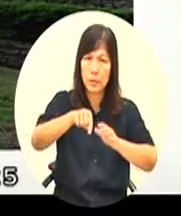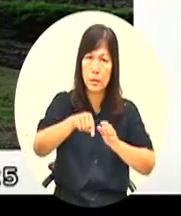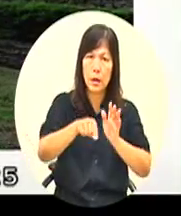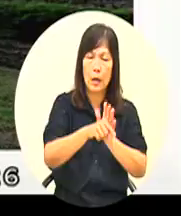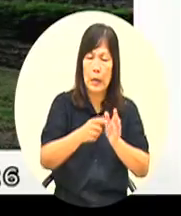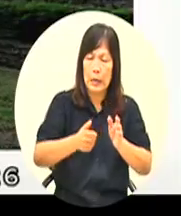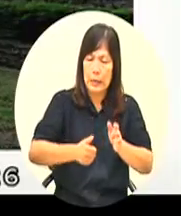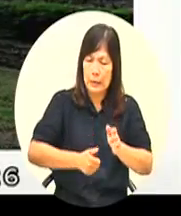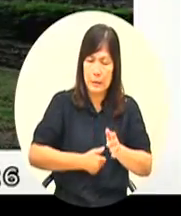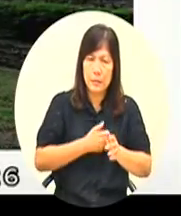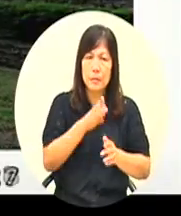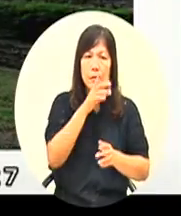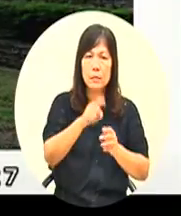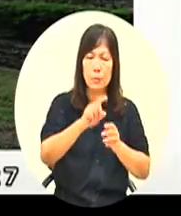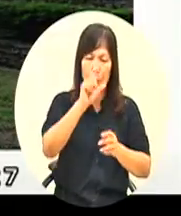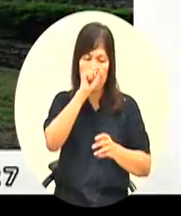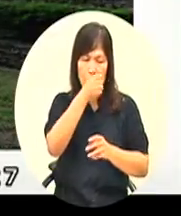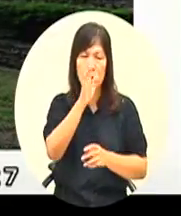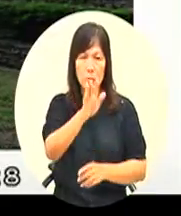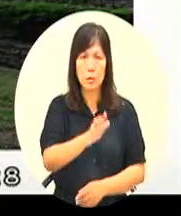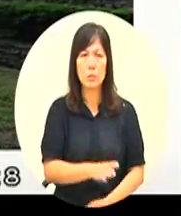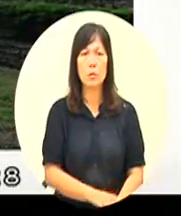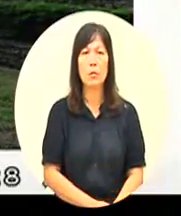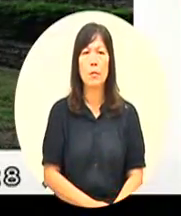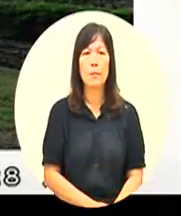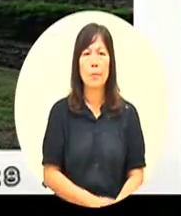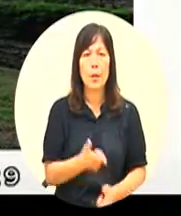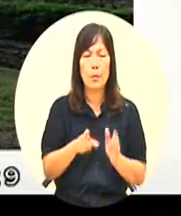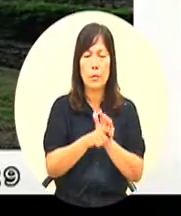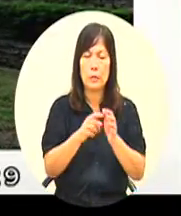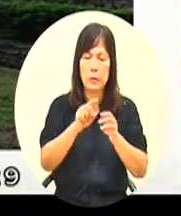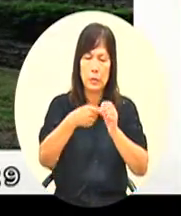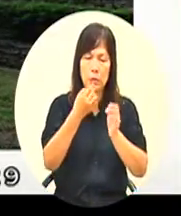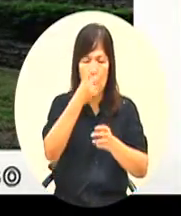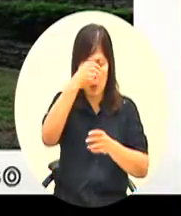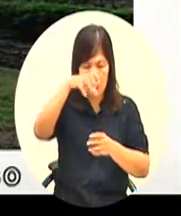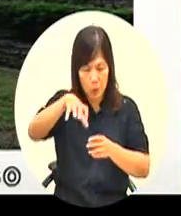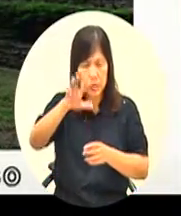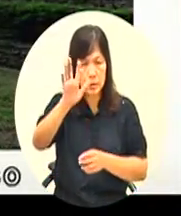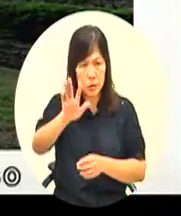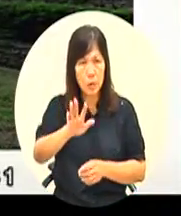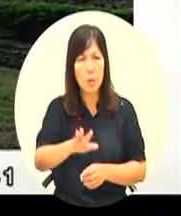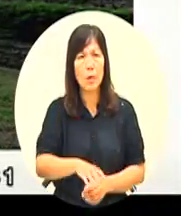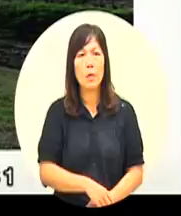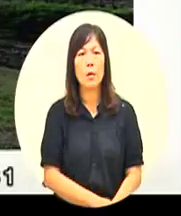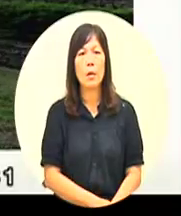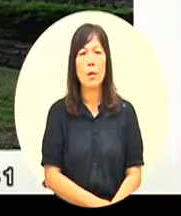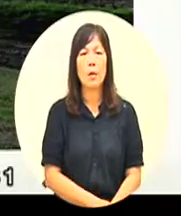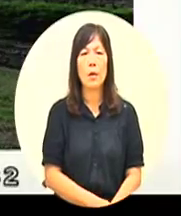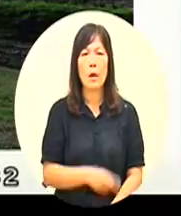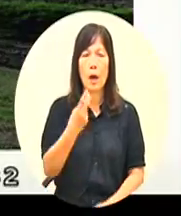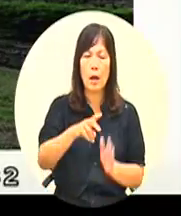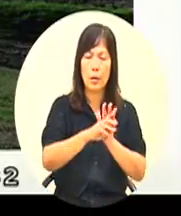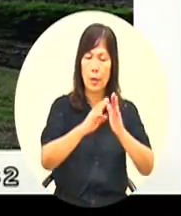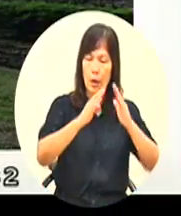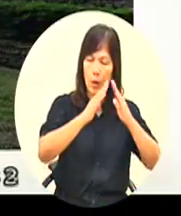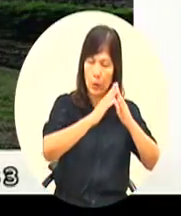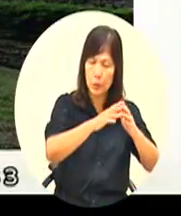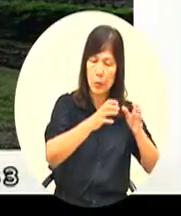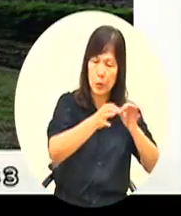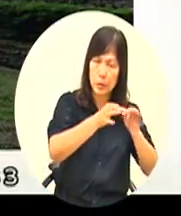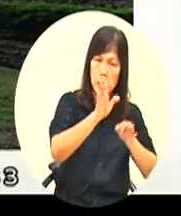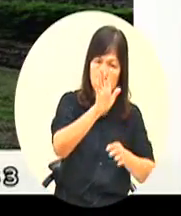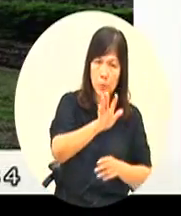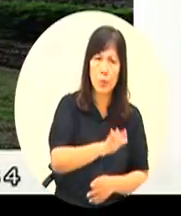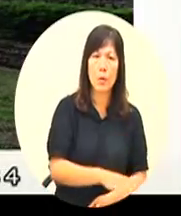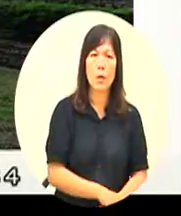非常的一个有特色性，它不只有古迹，还有那个我们的一个都会的一个商场，